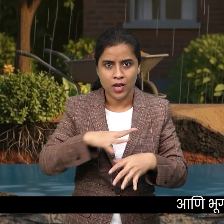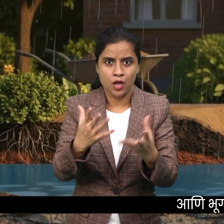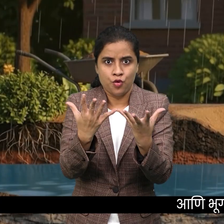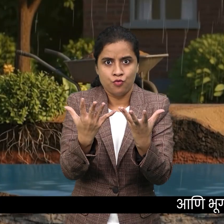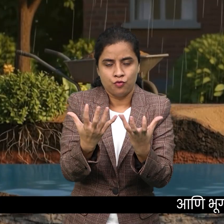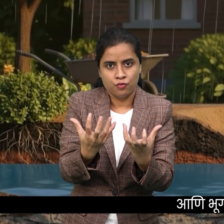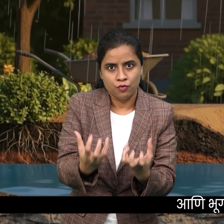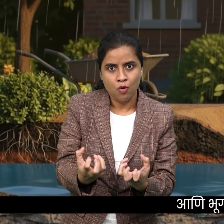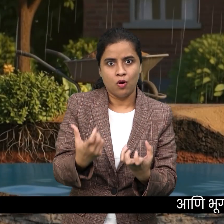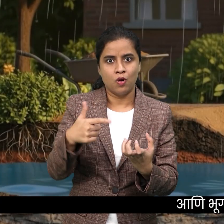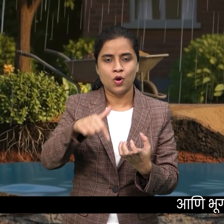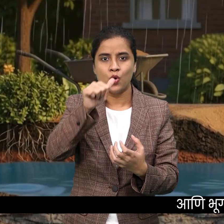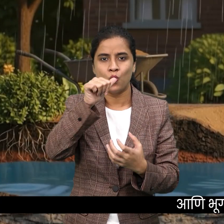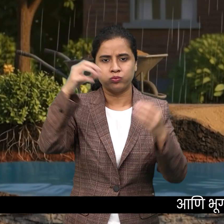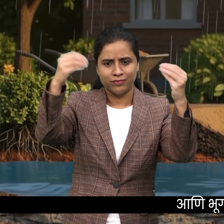वाढते.